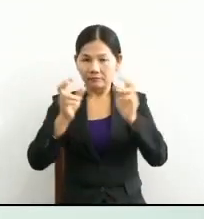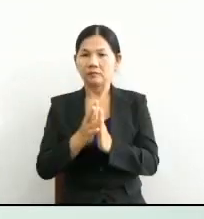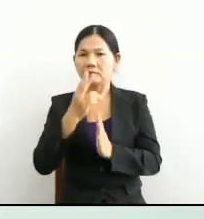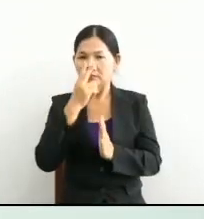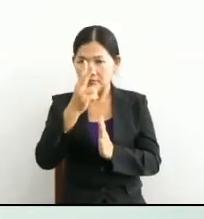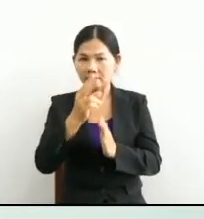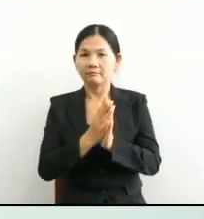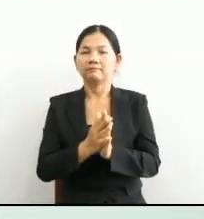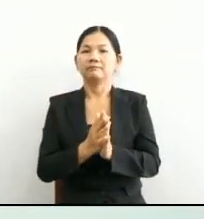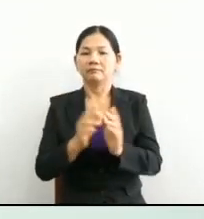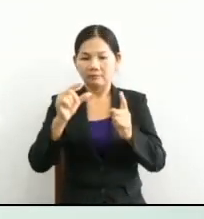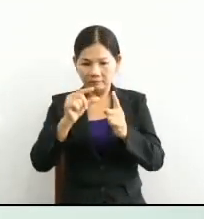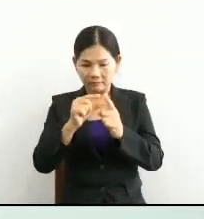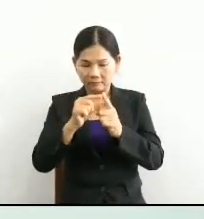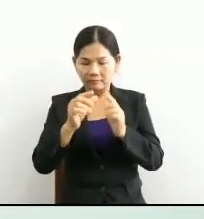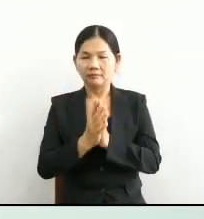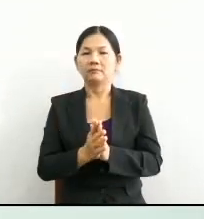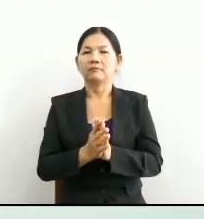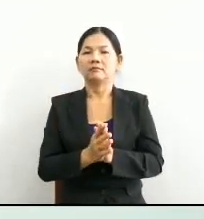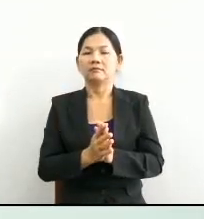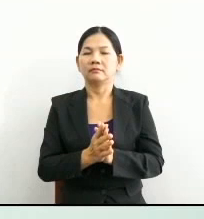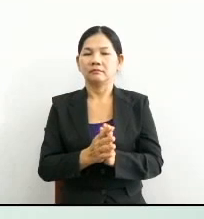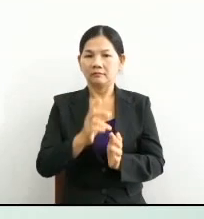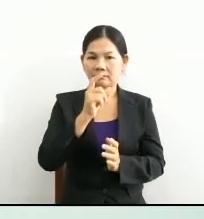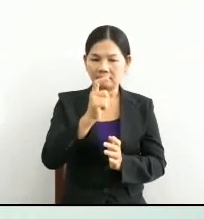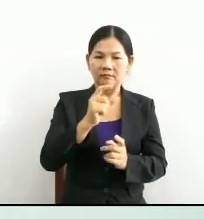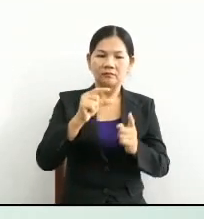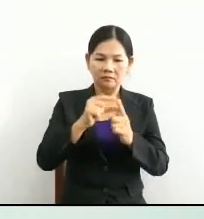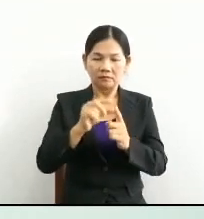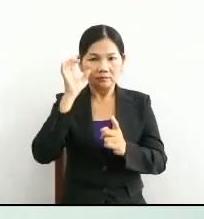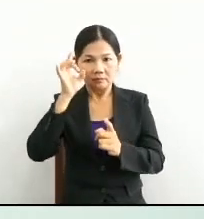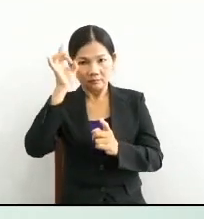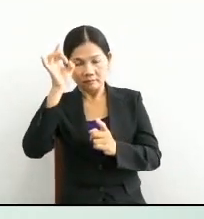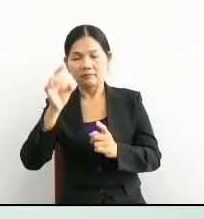của con xa xê ca riêng pía có ẩm nàn pía bần dụ pía có